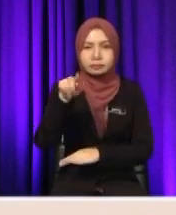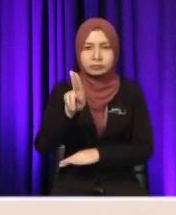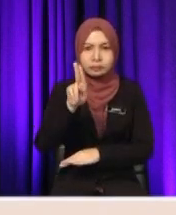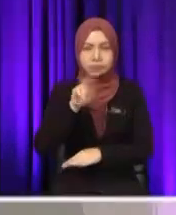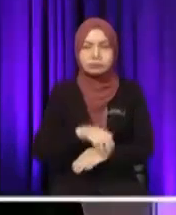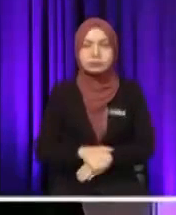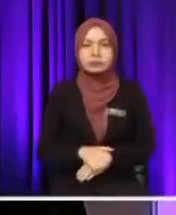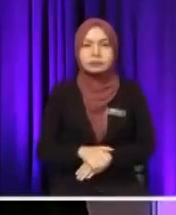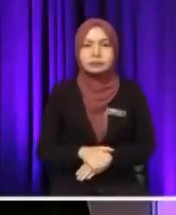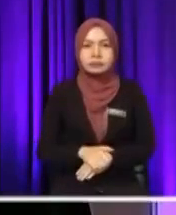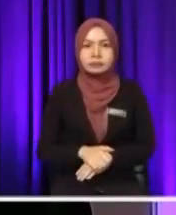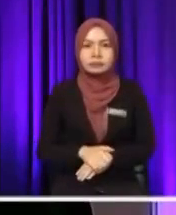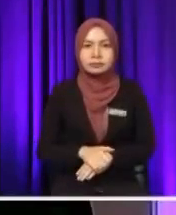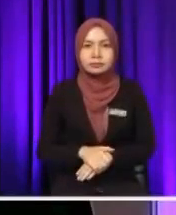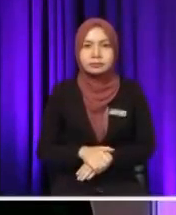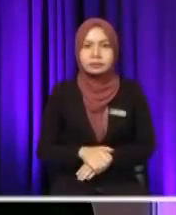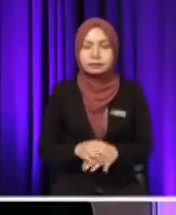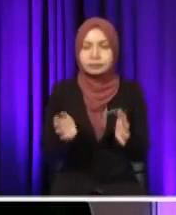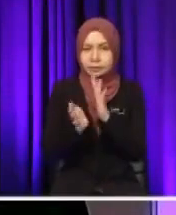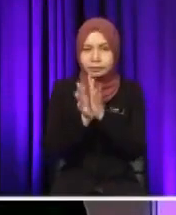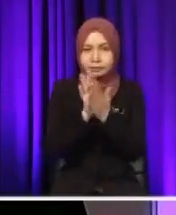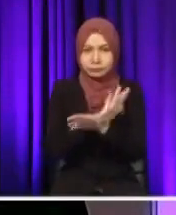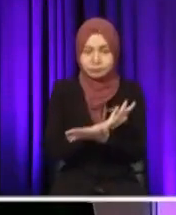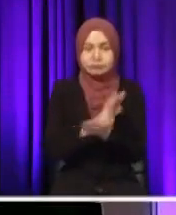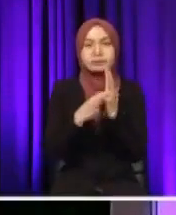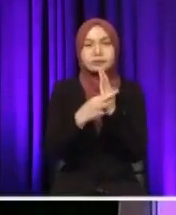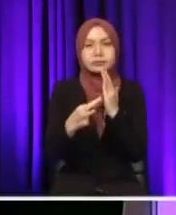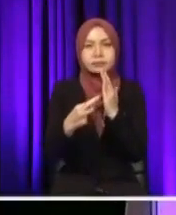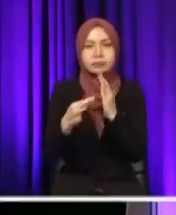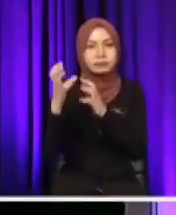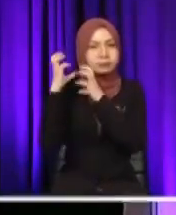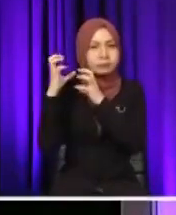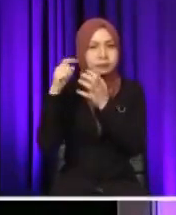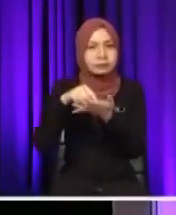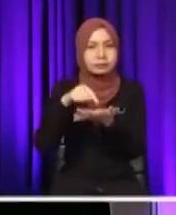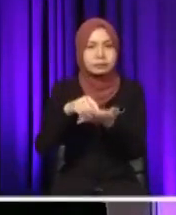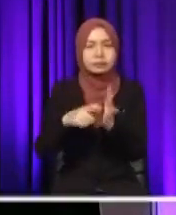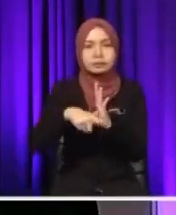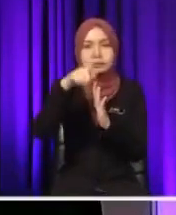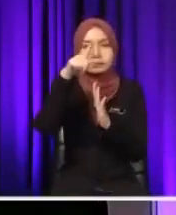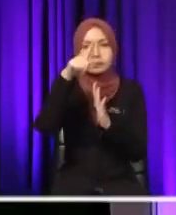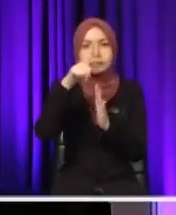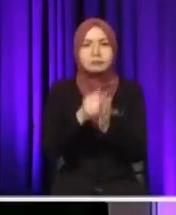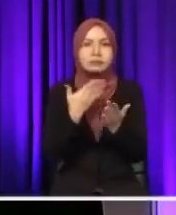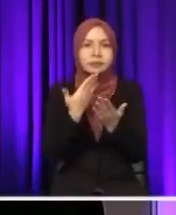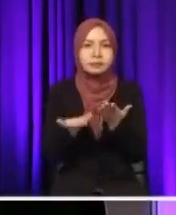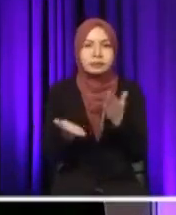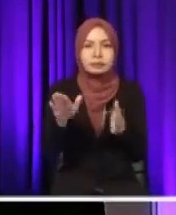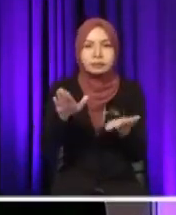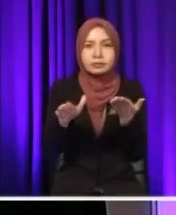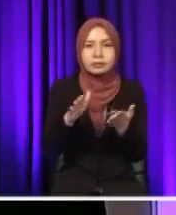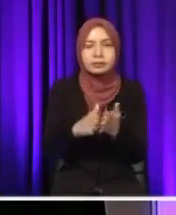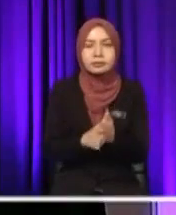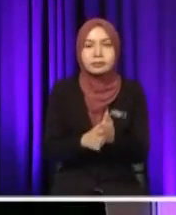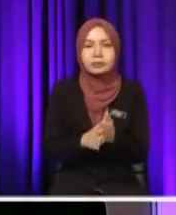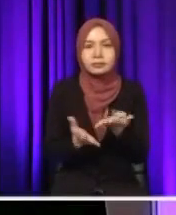dia lebih seimbang. Lebih seimbang. Maksudnya kalau kita menggunakan sehari, sehari, dua hari dan seterusnya hari yang kita gunakan, tak